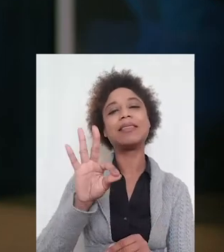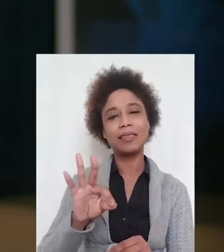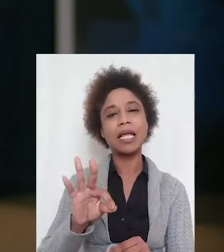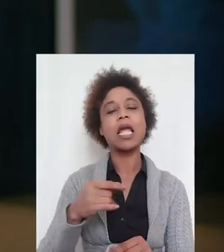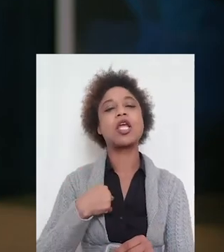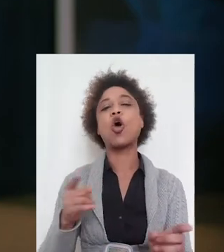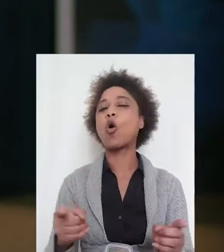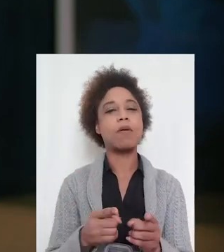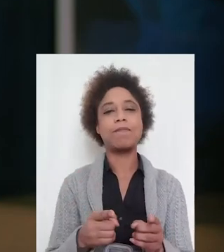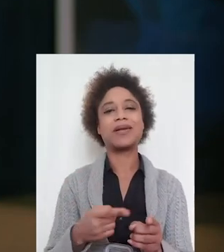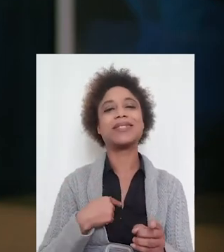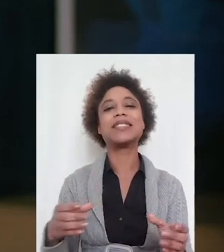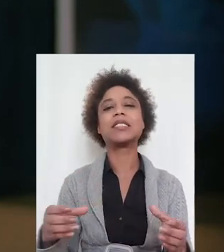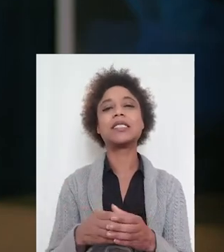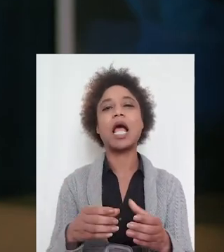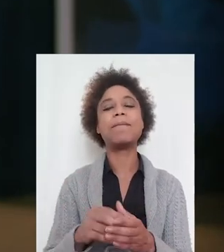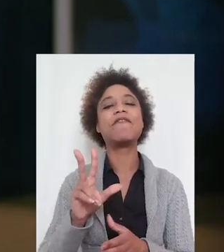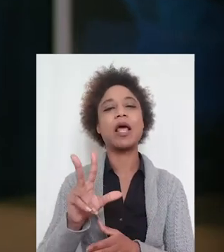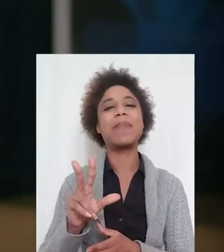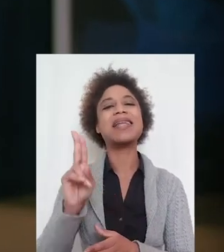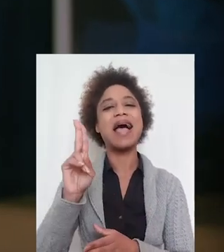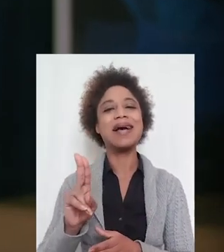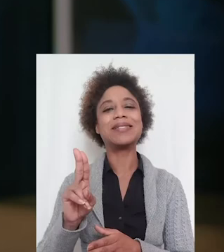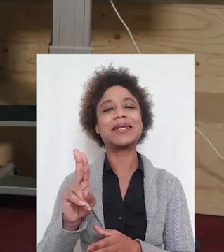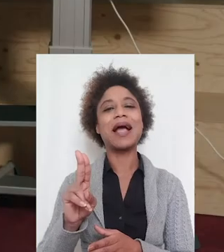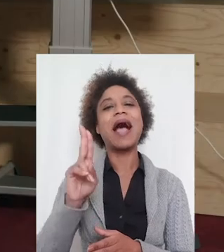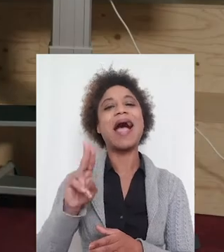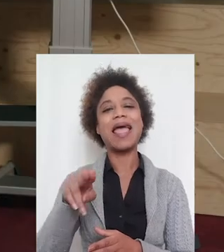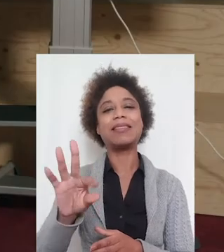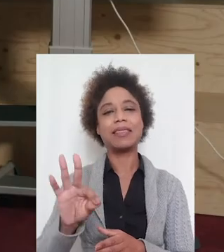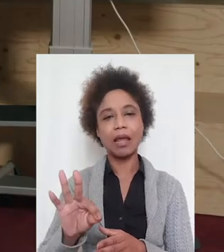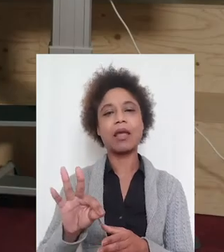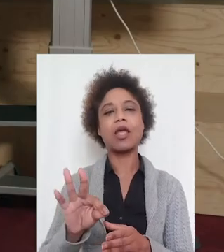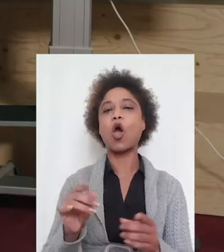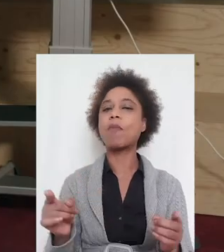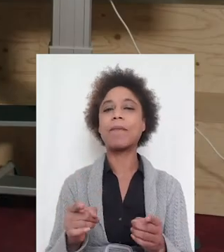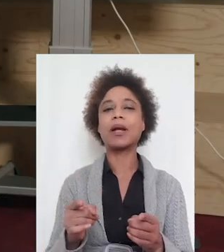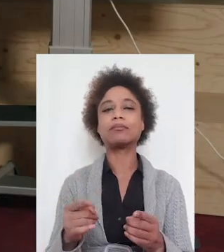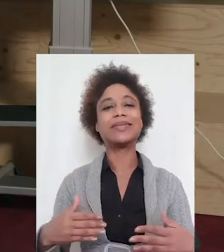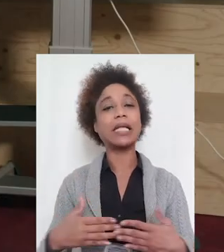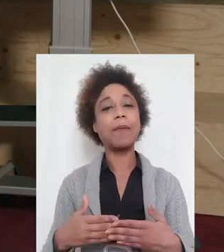Willemijn Haasken, projectleider van HNT Onbeperkt. Dames, ga je gang.